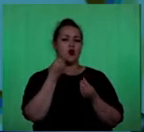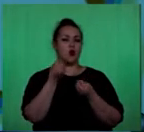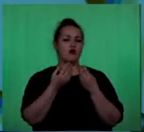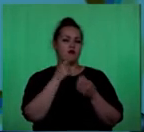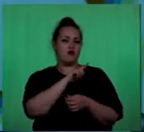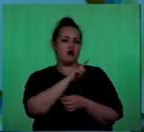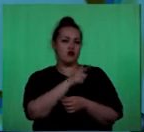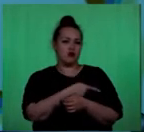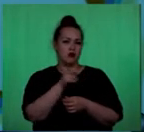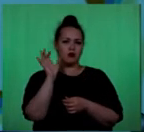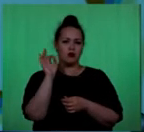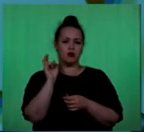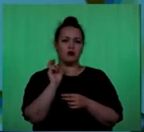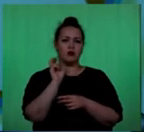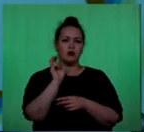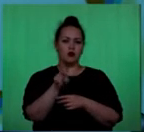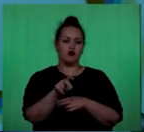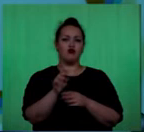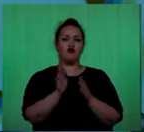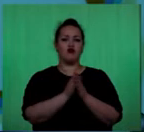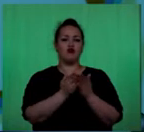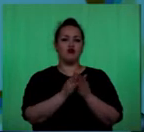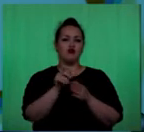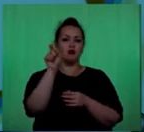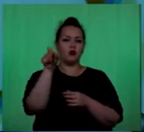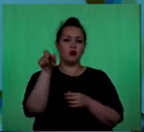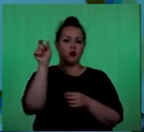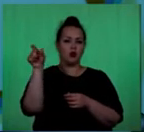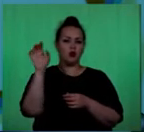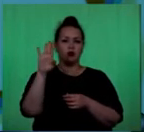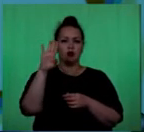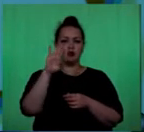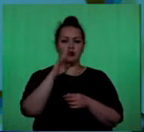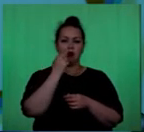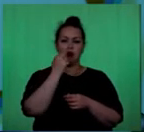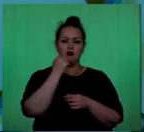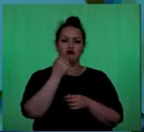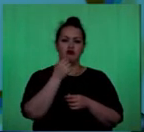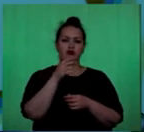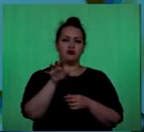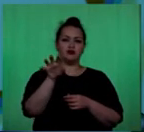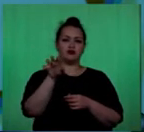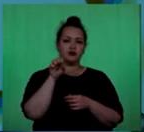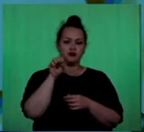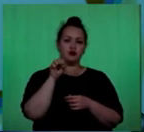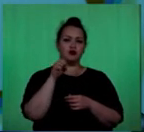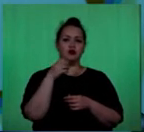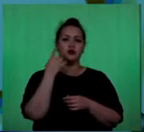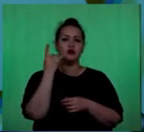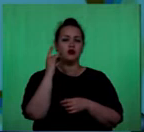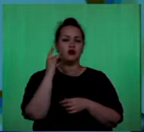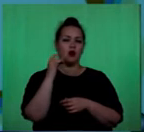он подошел книжной полке малыша и вытащил стоявшие игрушечную паровую